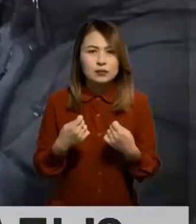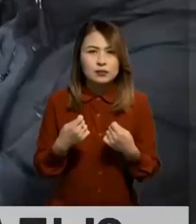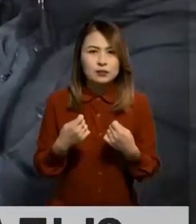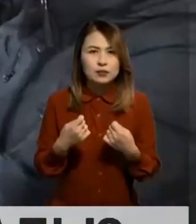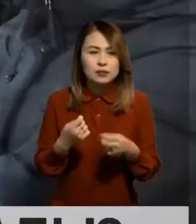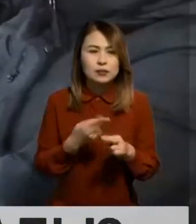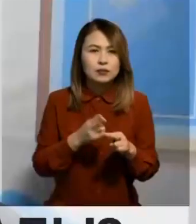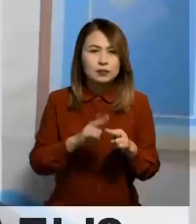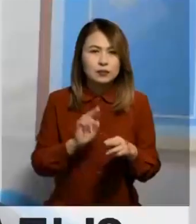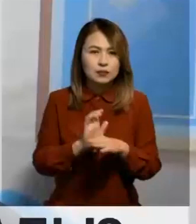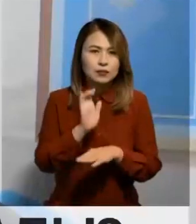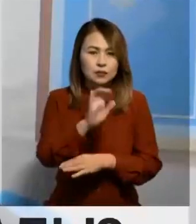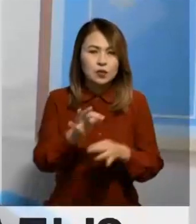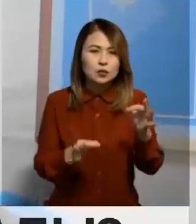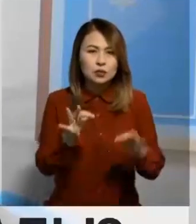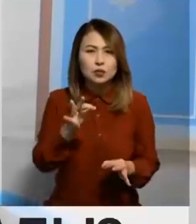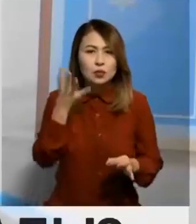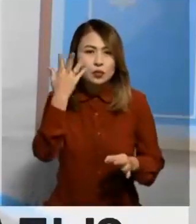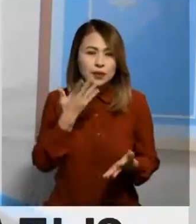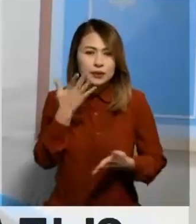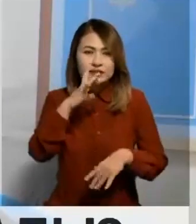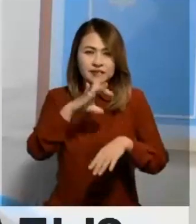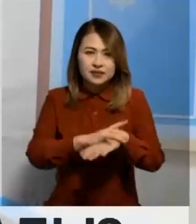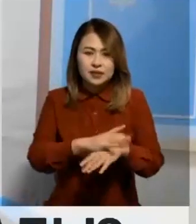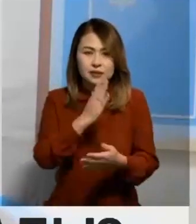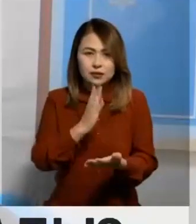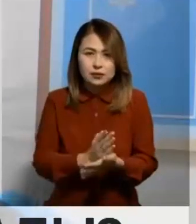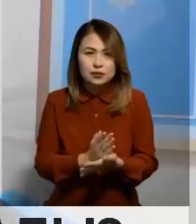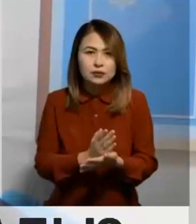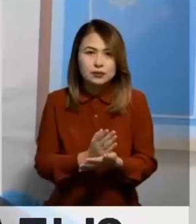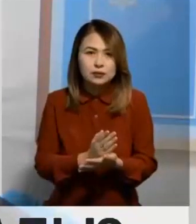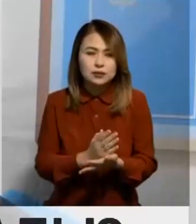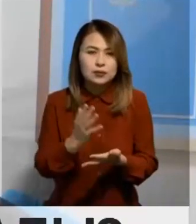міндетті түрде сотқа жіберіледі. Бұзушылық анықталған жағдай болса, онда